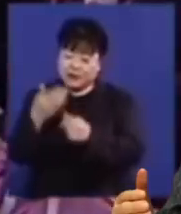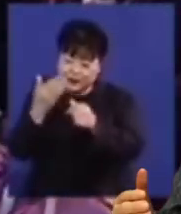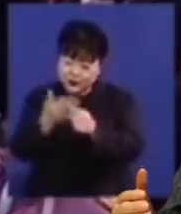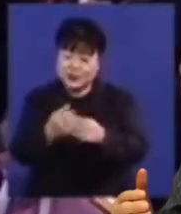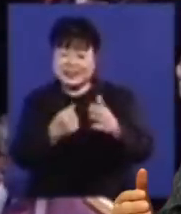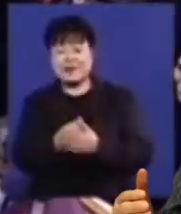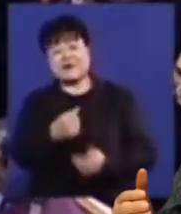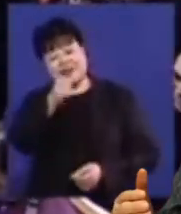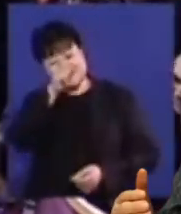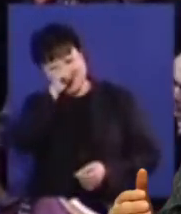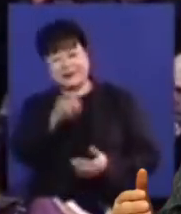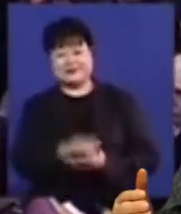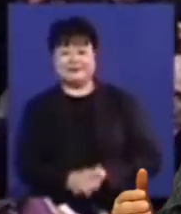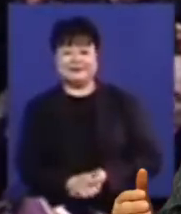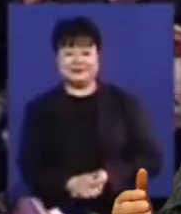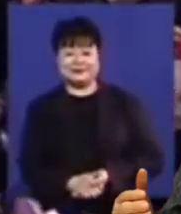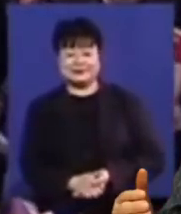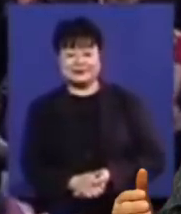주시니 좋고